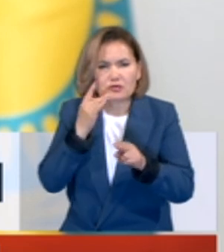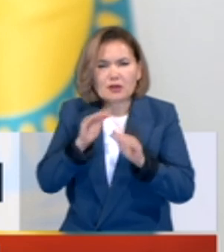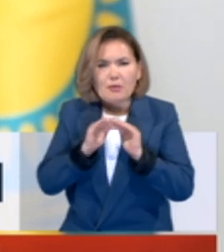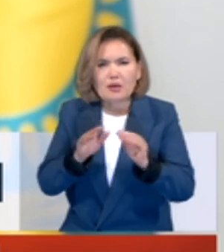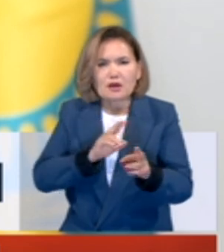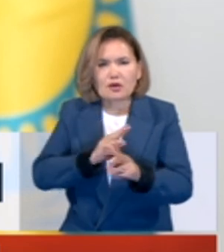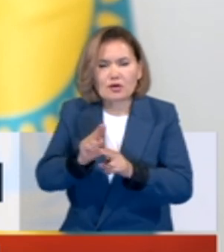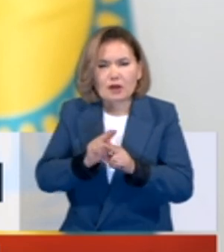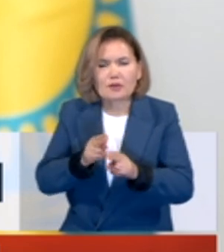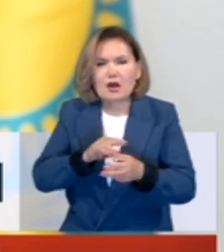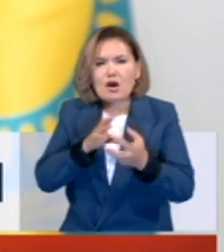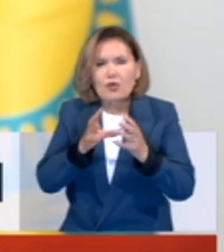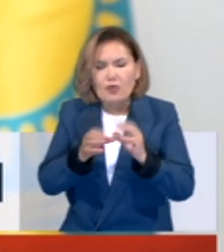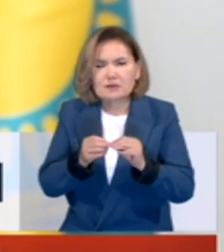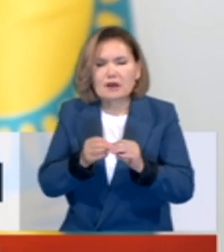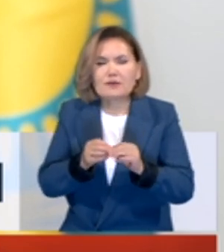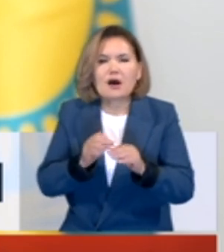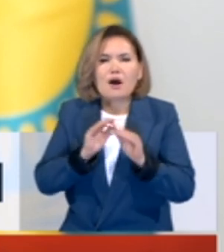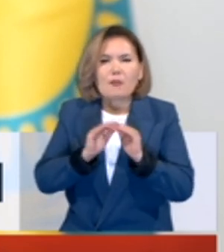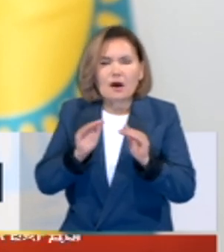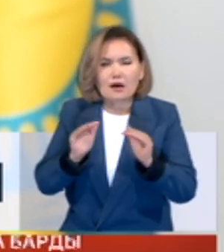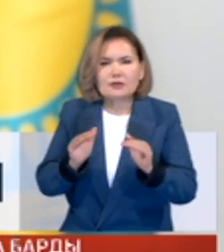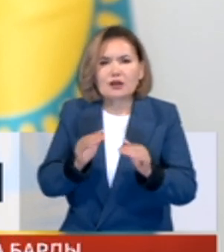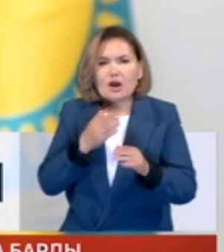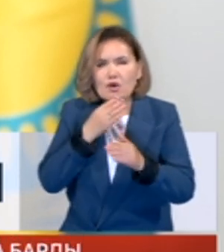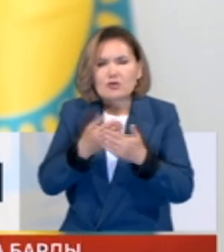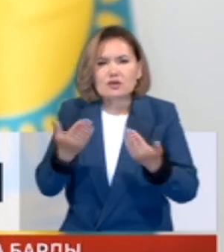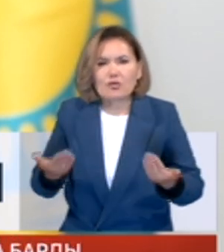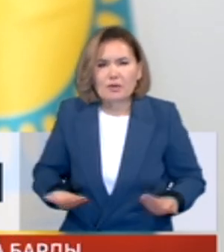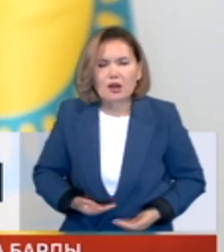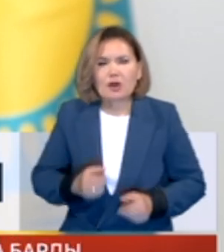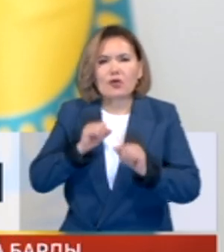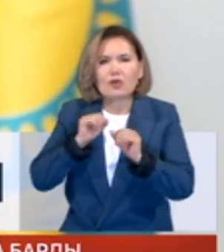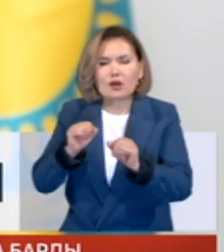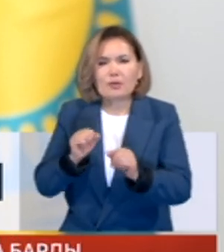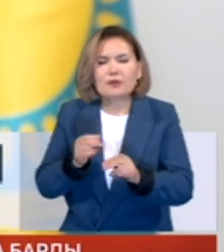таныстырыңыз. Бұл дағдылардың балалардың өз өмірлерін ғана емес,